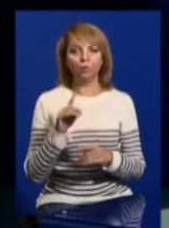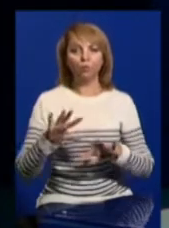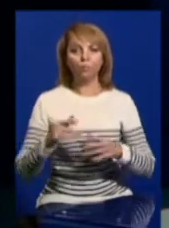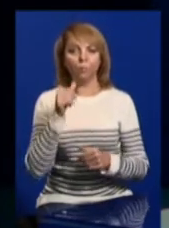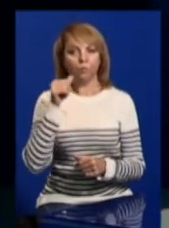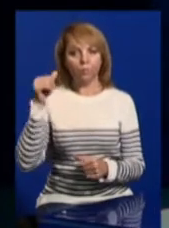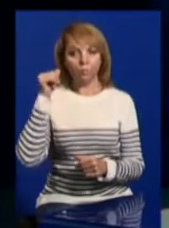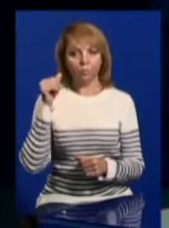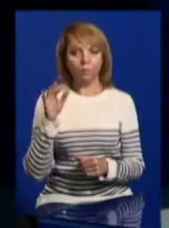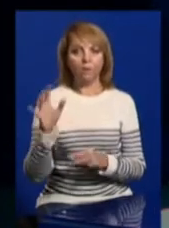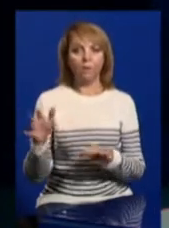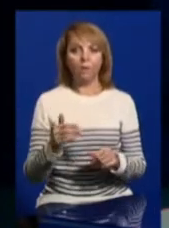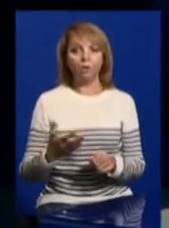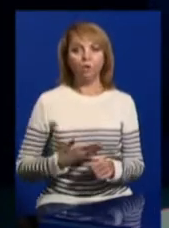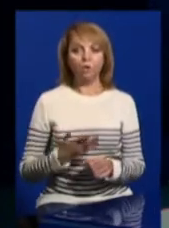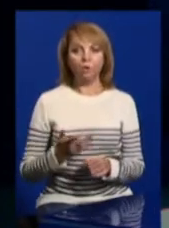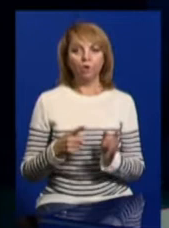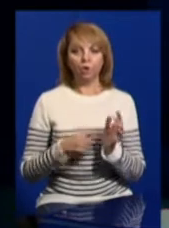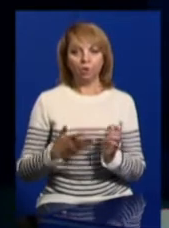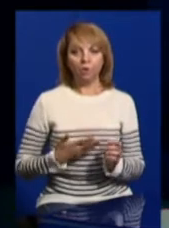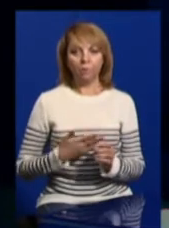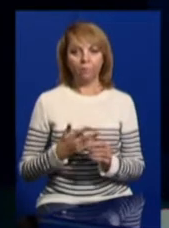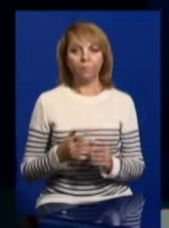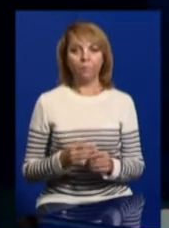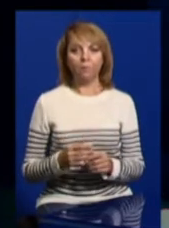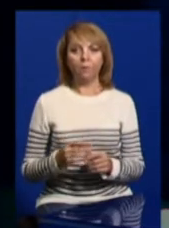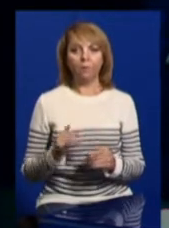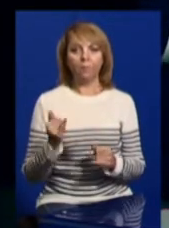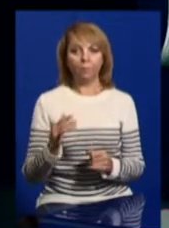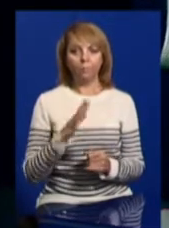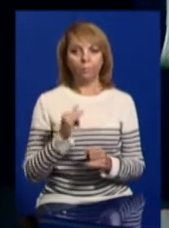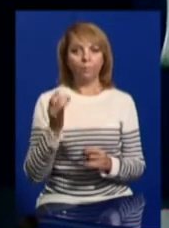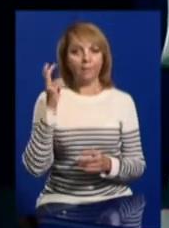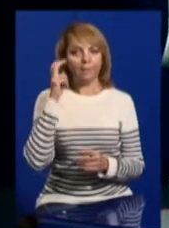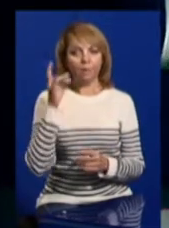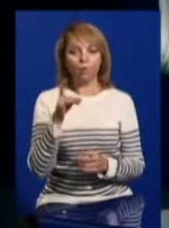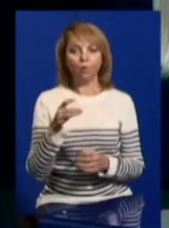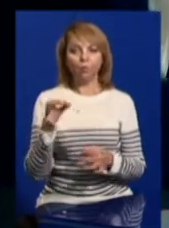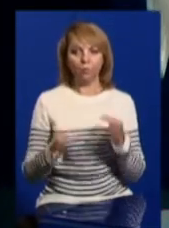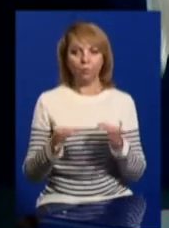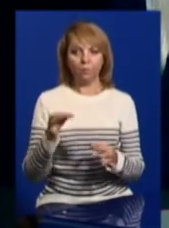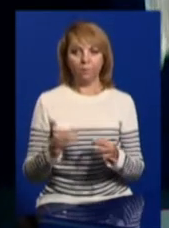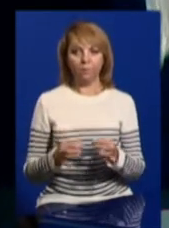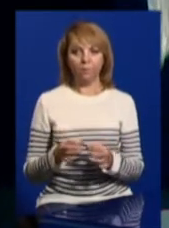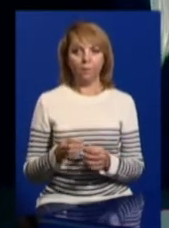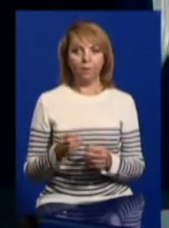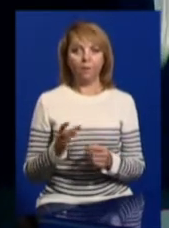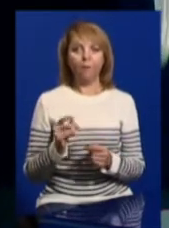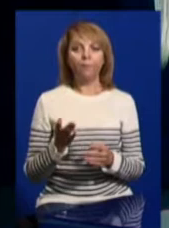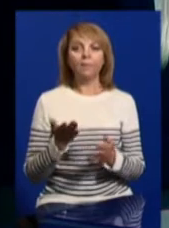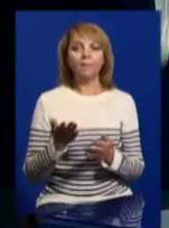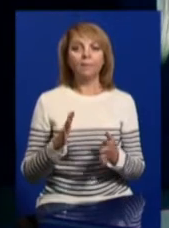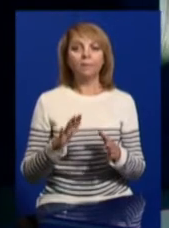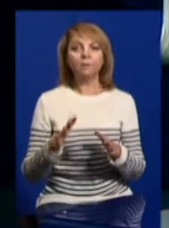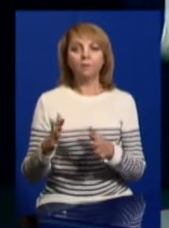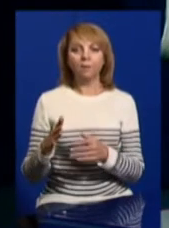торік і забрало 6 життів, відбулося сьогодні у Київському районному суді. На якій стадії судовий розгляд,